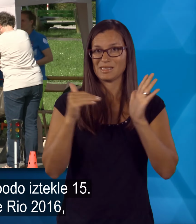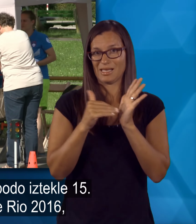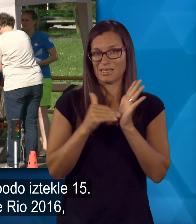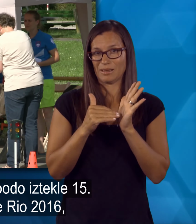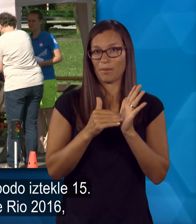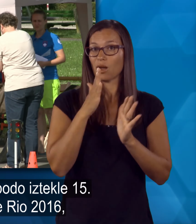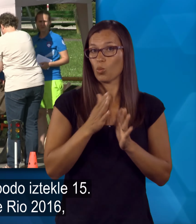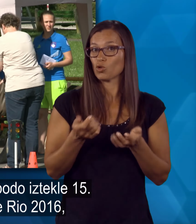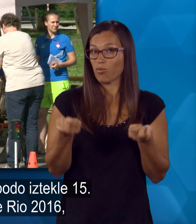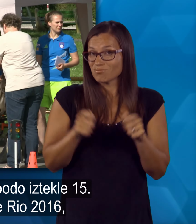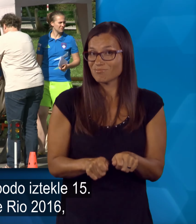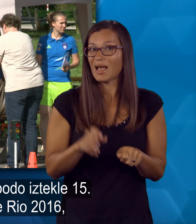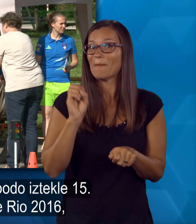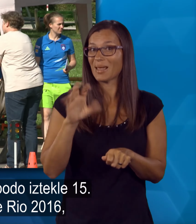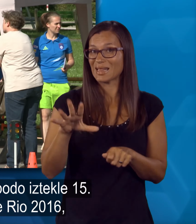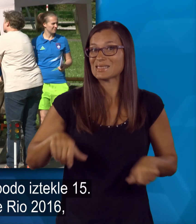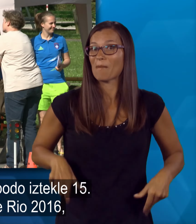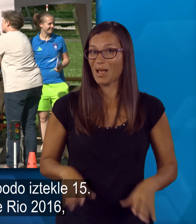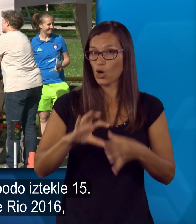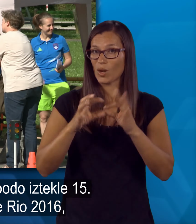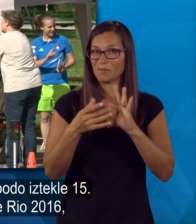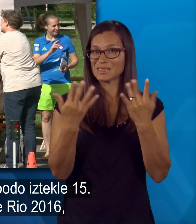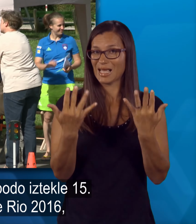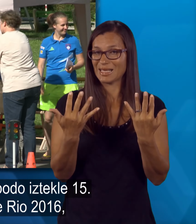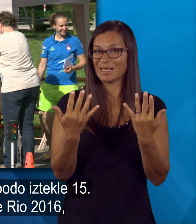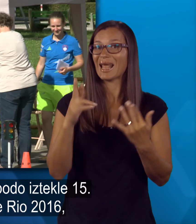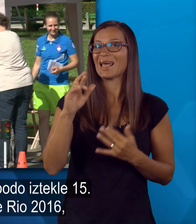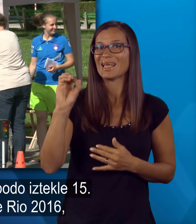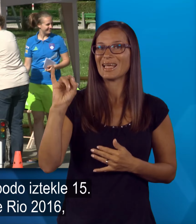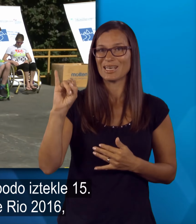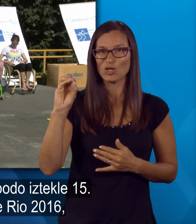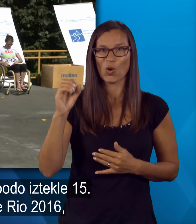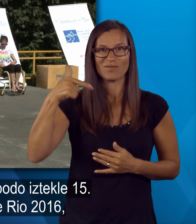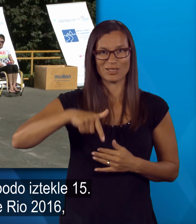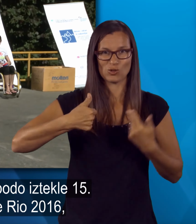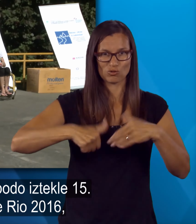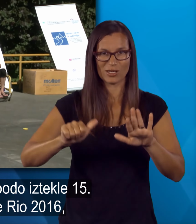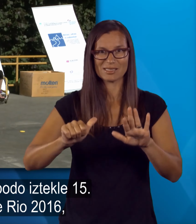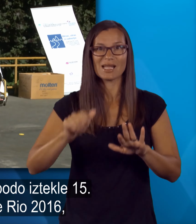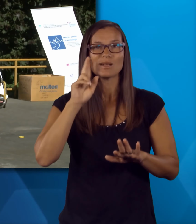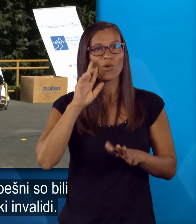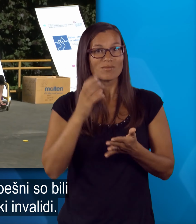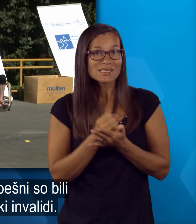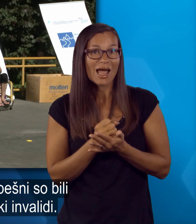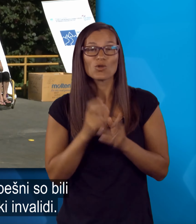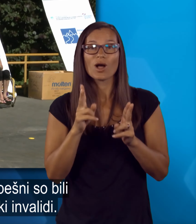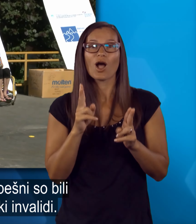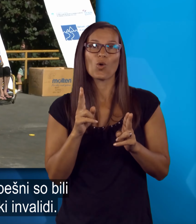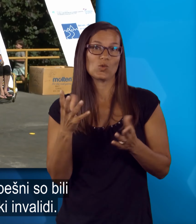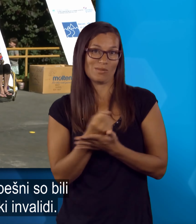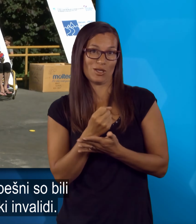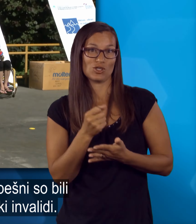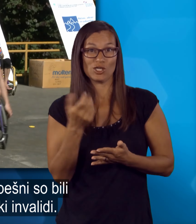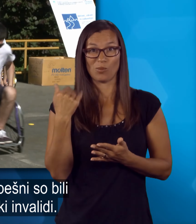18. septembra, ko se bodo končale 15. paraolimpijske igre Rio 2016, bo znano, kako